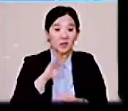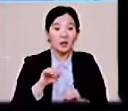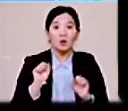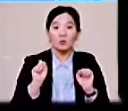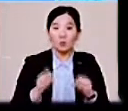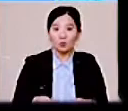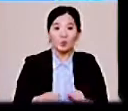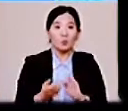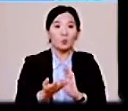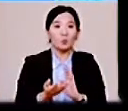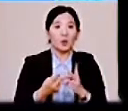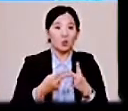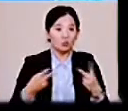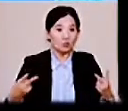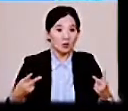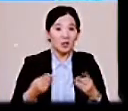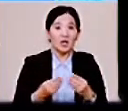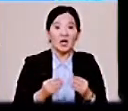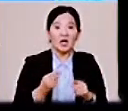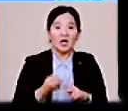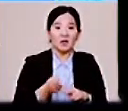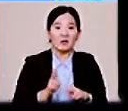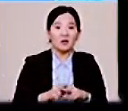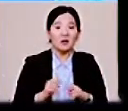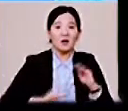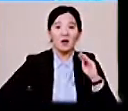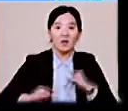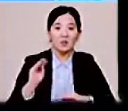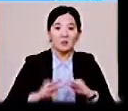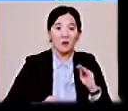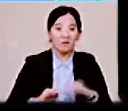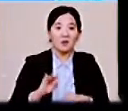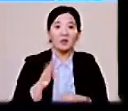можем получить разбавленные или